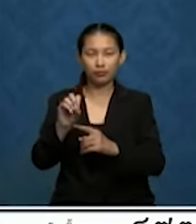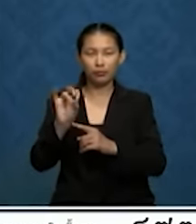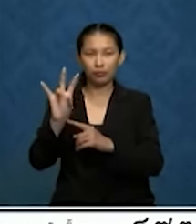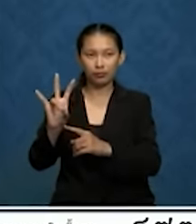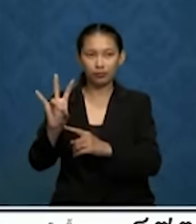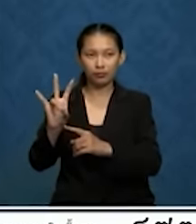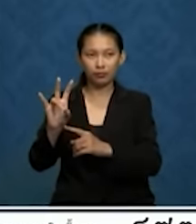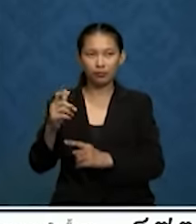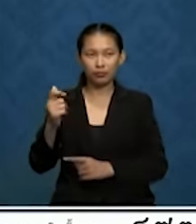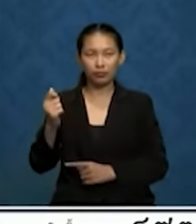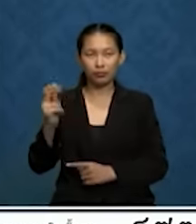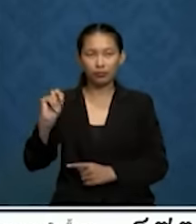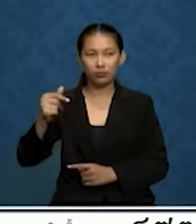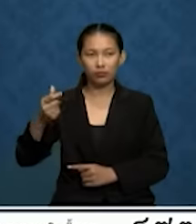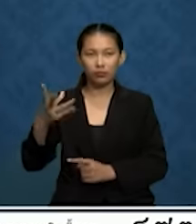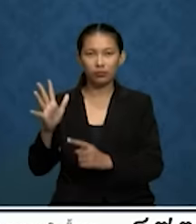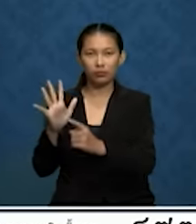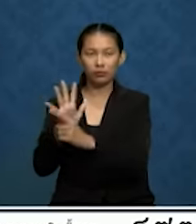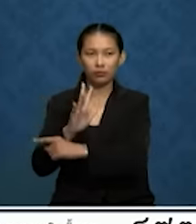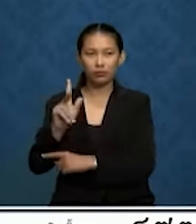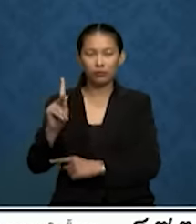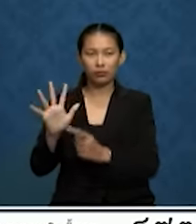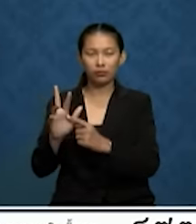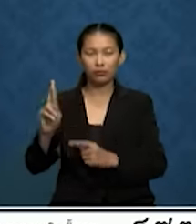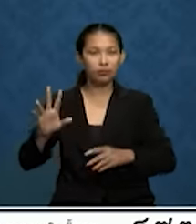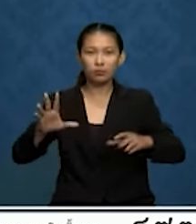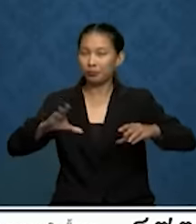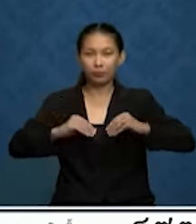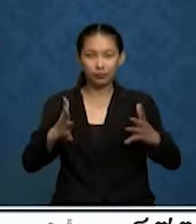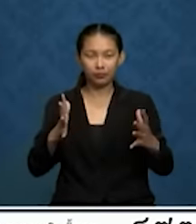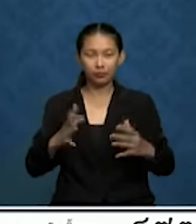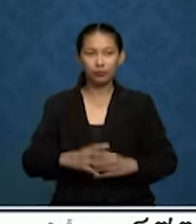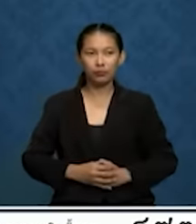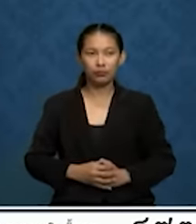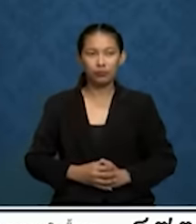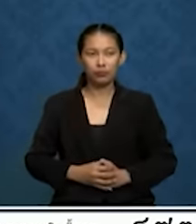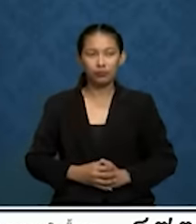457นายองค์การชัยบุตร ไม่เห็นชอบครับ